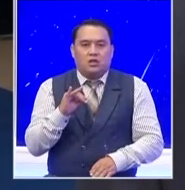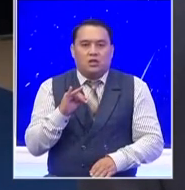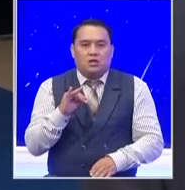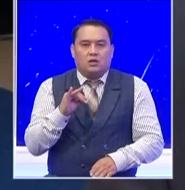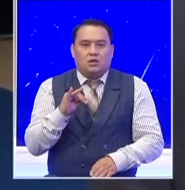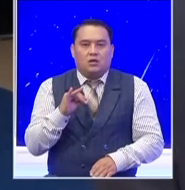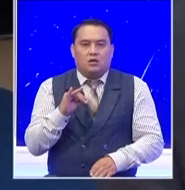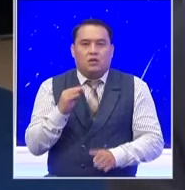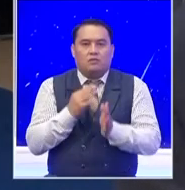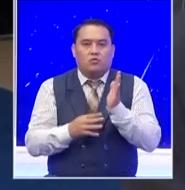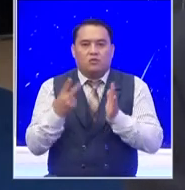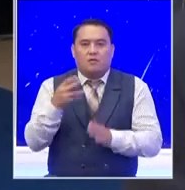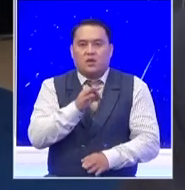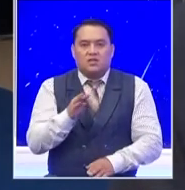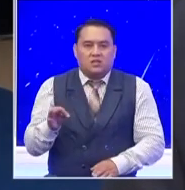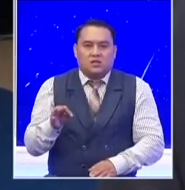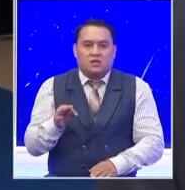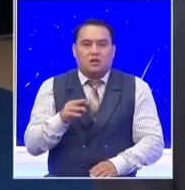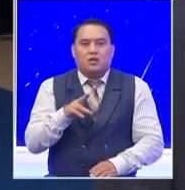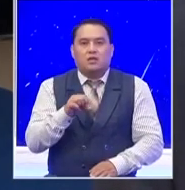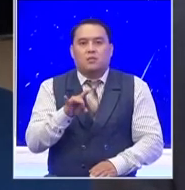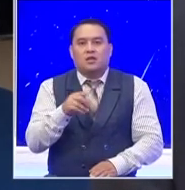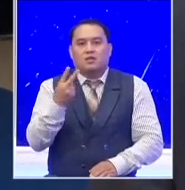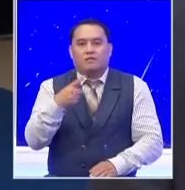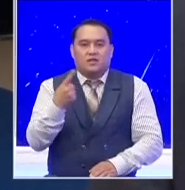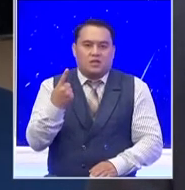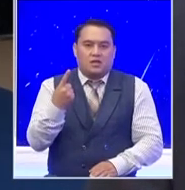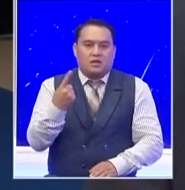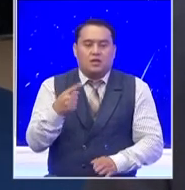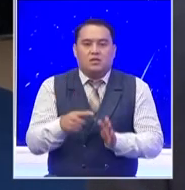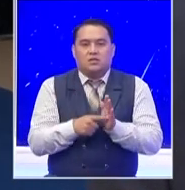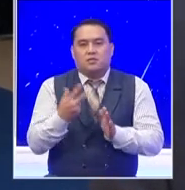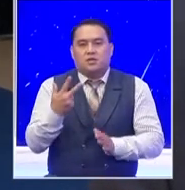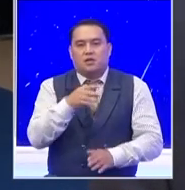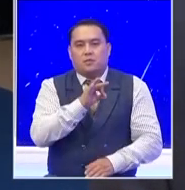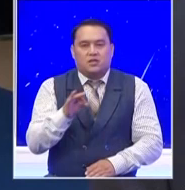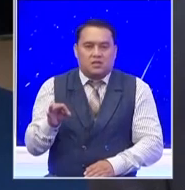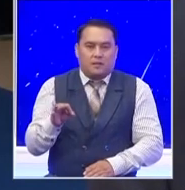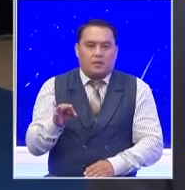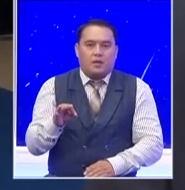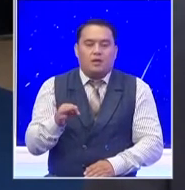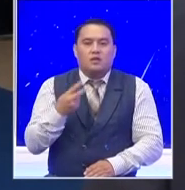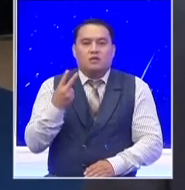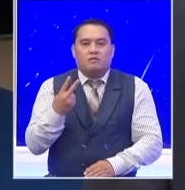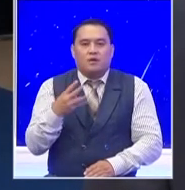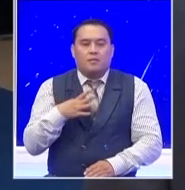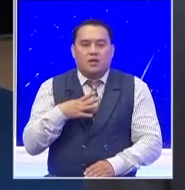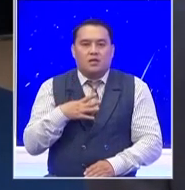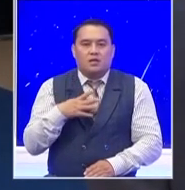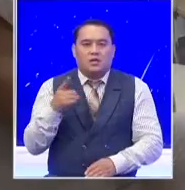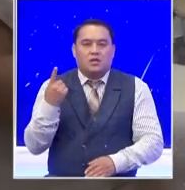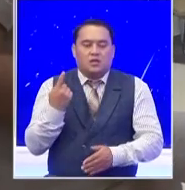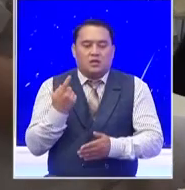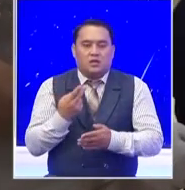Это составляет 92%. За Кадырманова 21. Это 7,3%. 2 бюллетеня у нас признаны